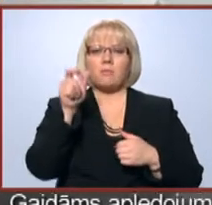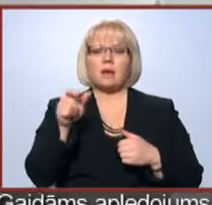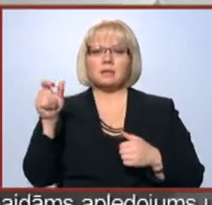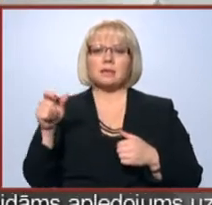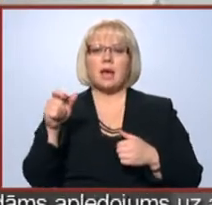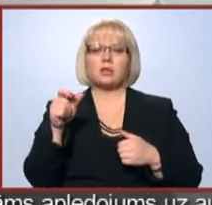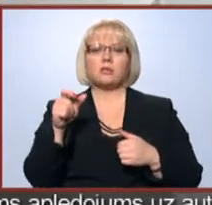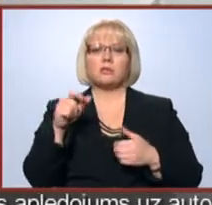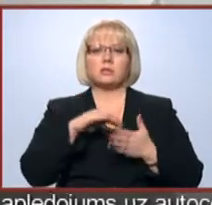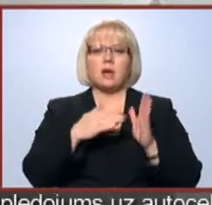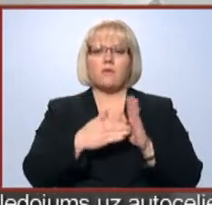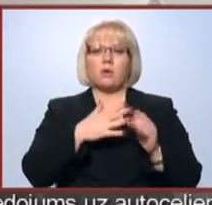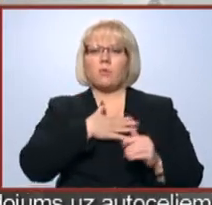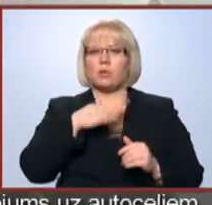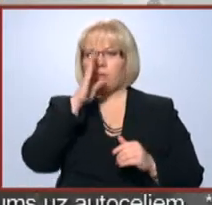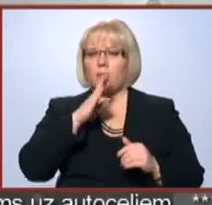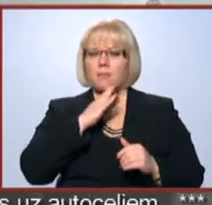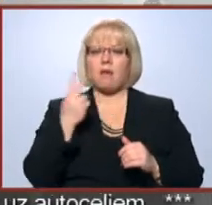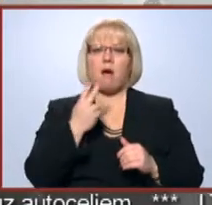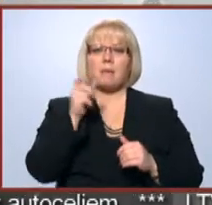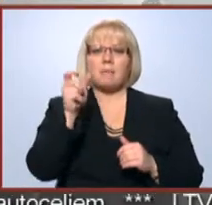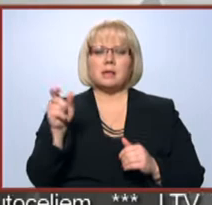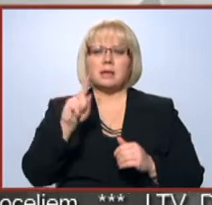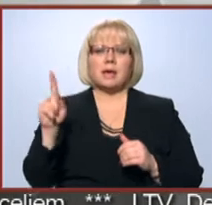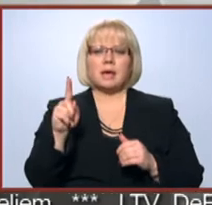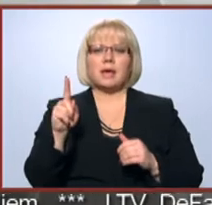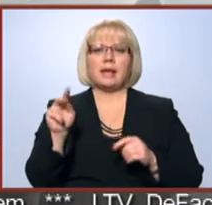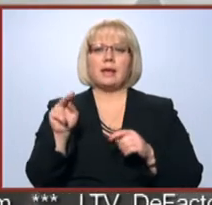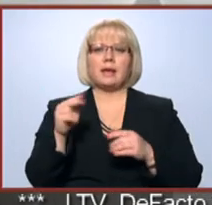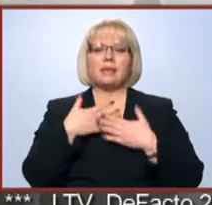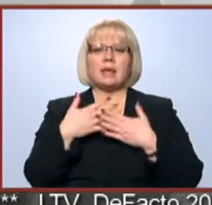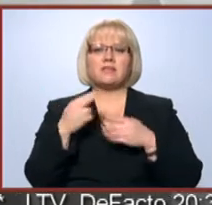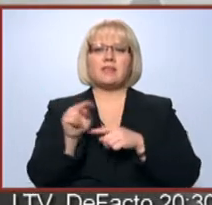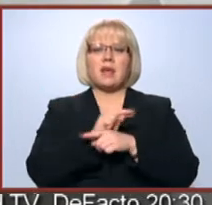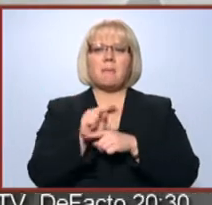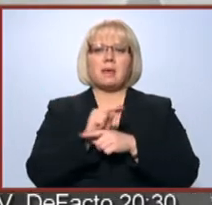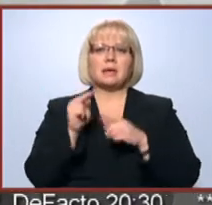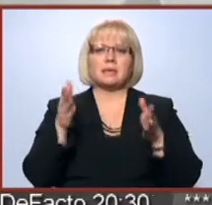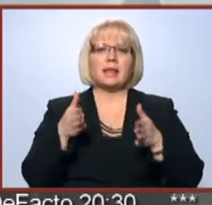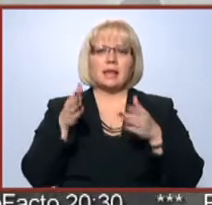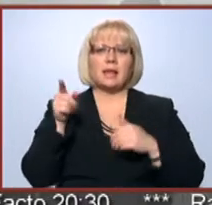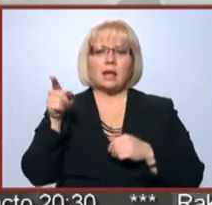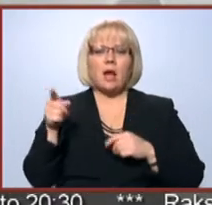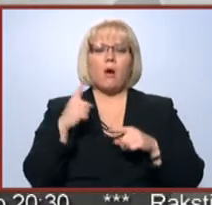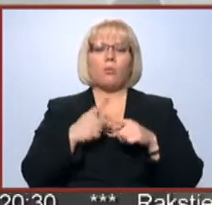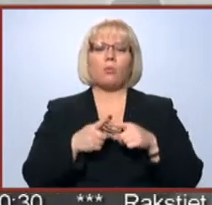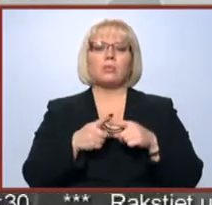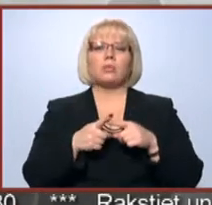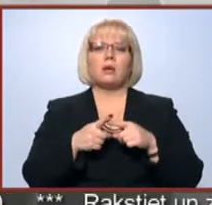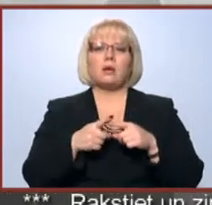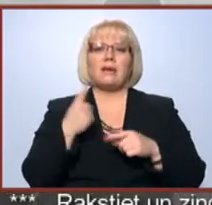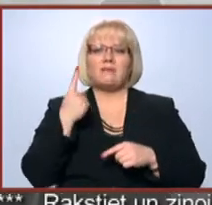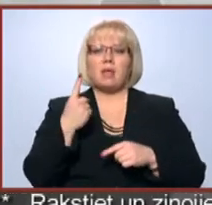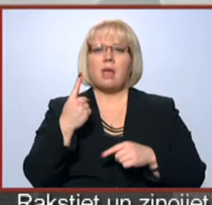ir ļoti nopietns. Abi šie pacienti atrodas intensīvās terapijas klīnikā. Un